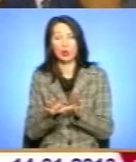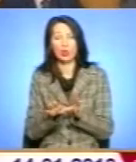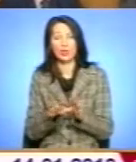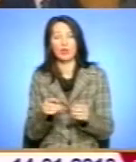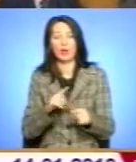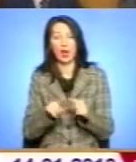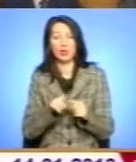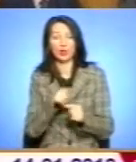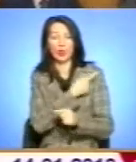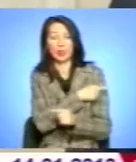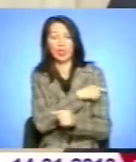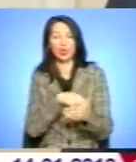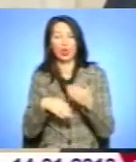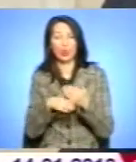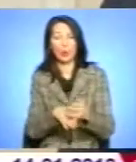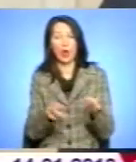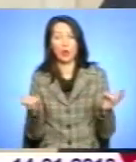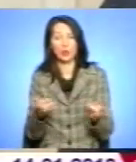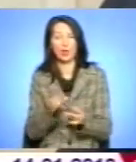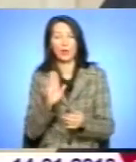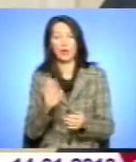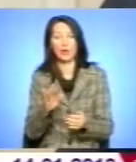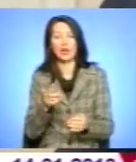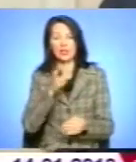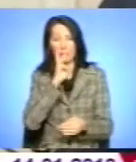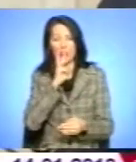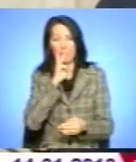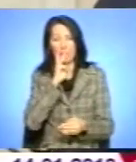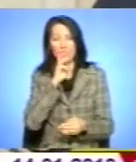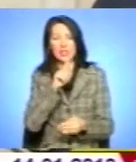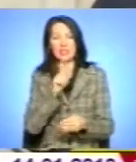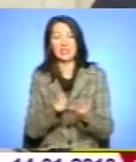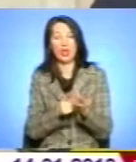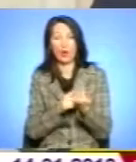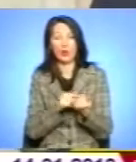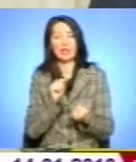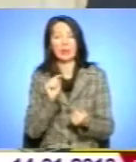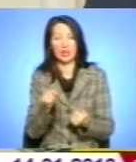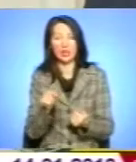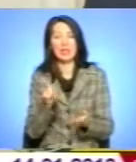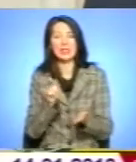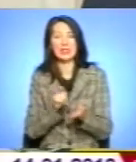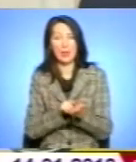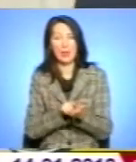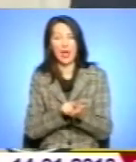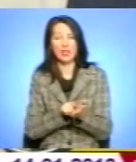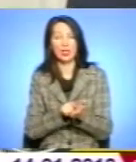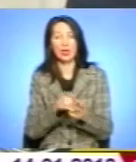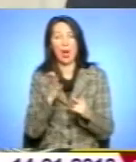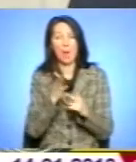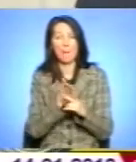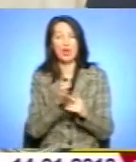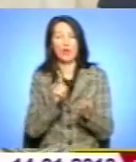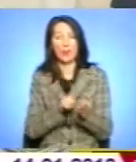екстреної медичної допомоги. Потреба в заробітній платі з нарахуваннями на неї, стипендії, пільгові